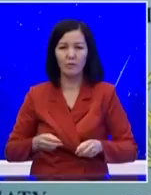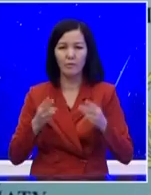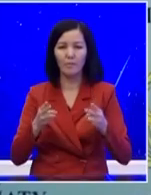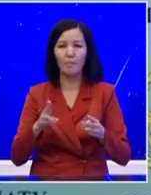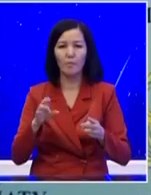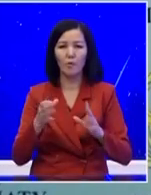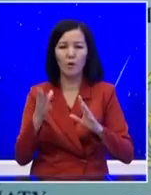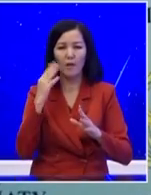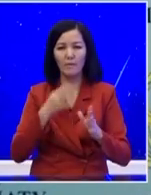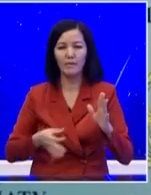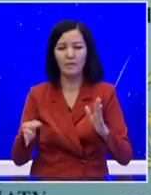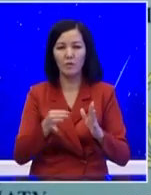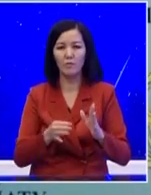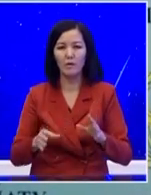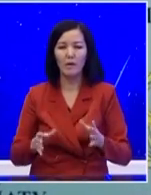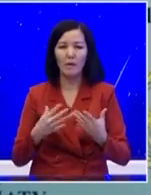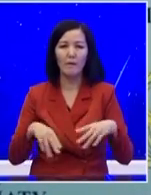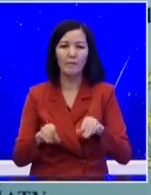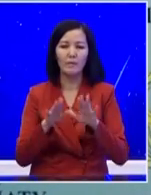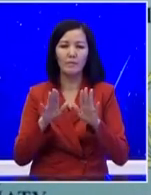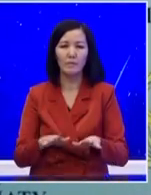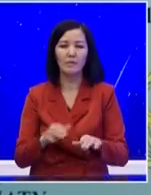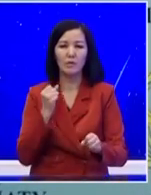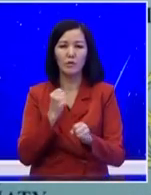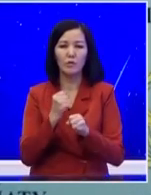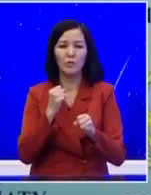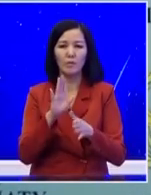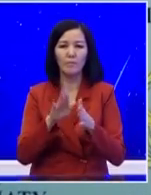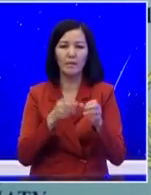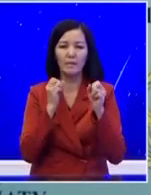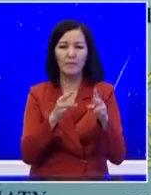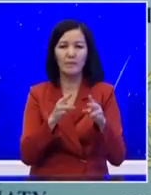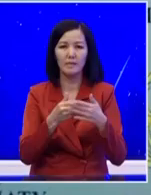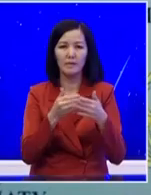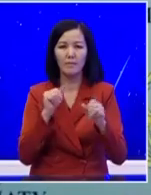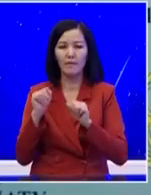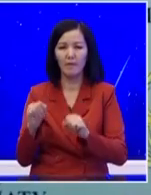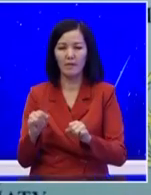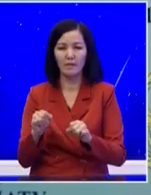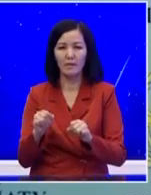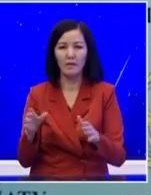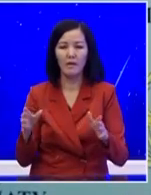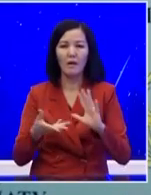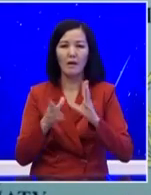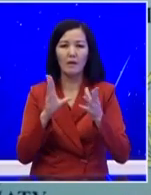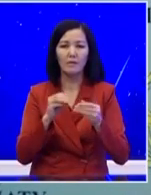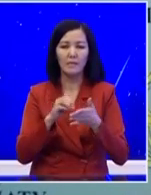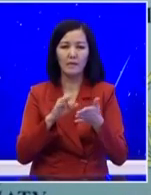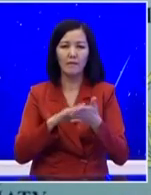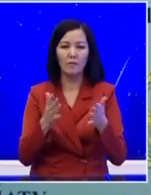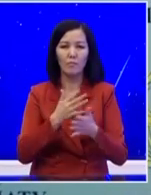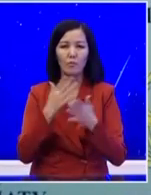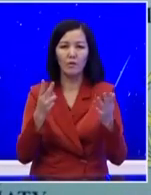Алматинской области. В общественных местах предприняты строгие меры безопасности и профилактики. В отчетном периоде зафиксировано